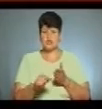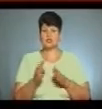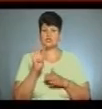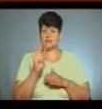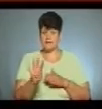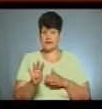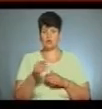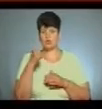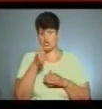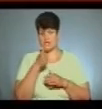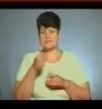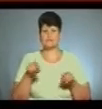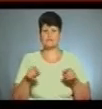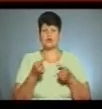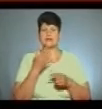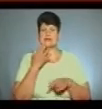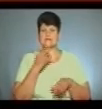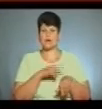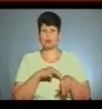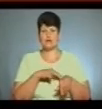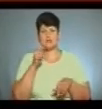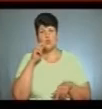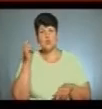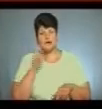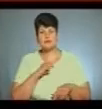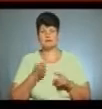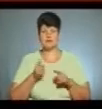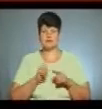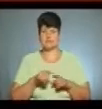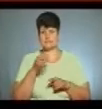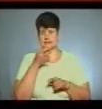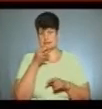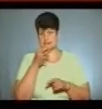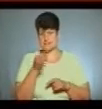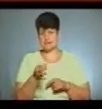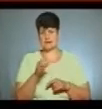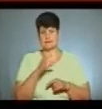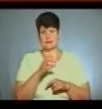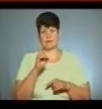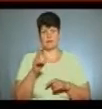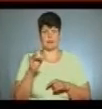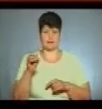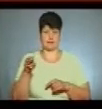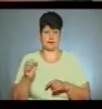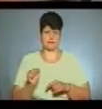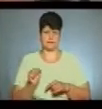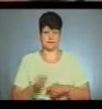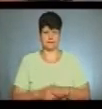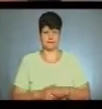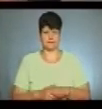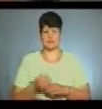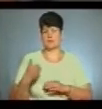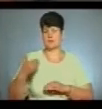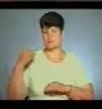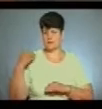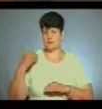річницю від дня створення Національної поліції України, повідомив речник Нацполіції області Сергій Крета. За моєю